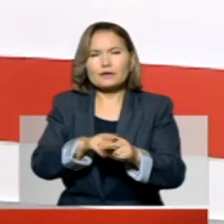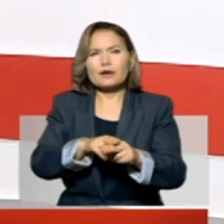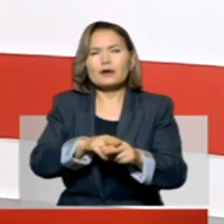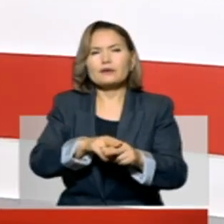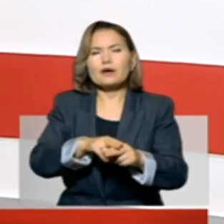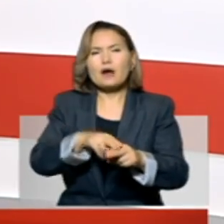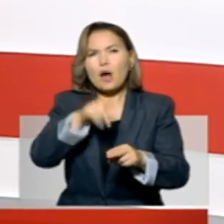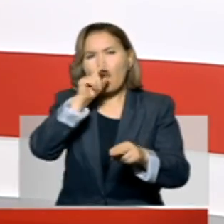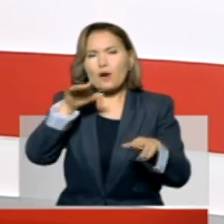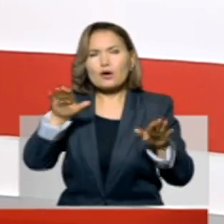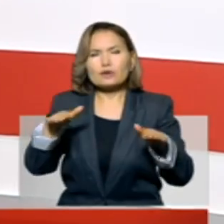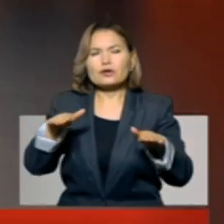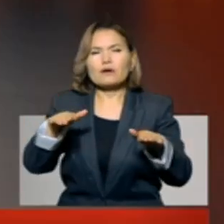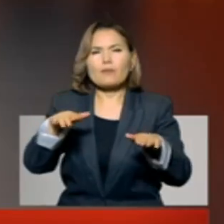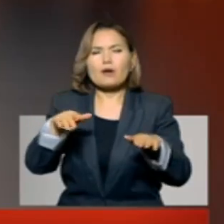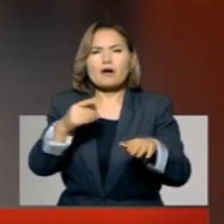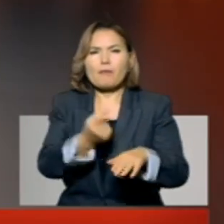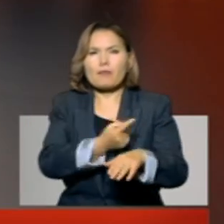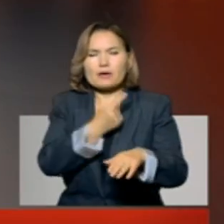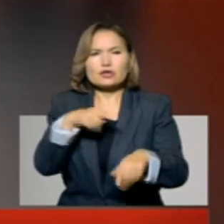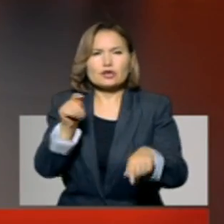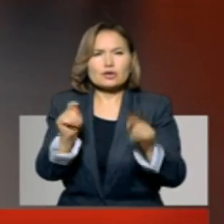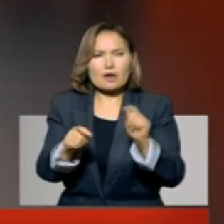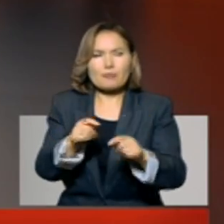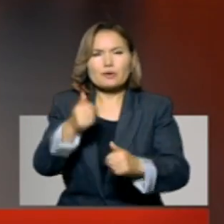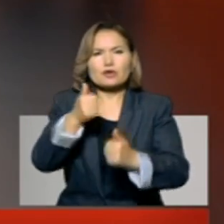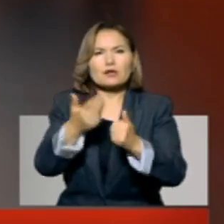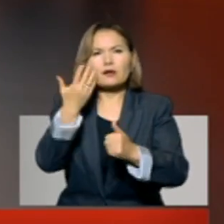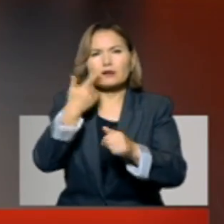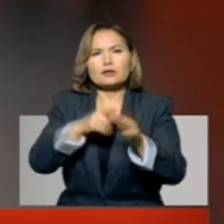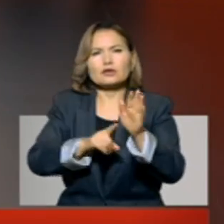жиналған қалашықтағы жарыс басталды ма?